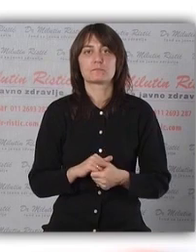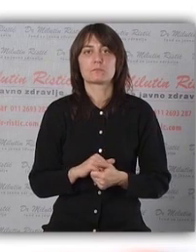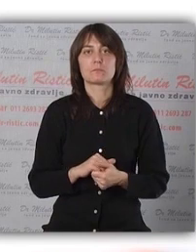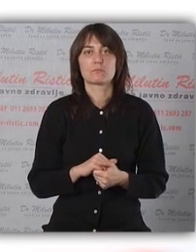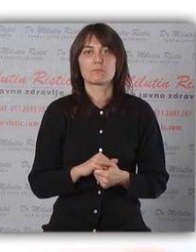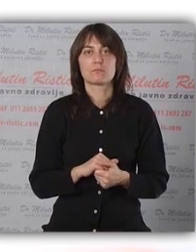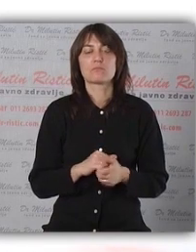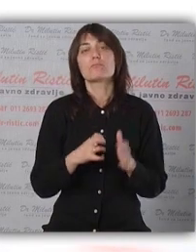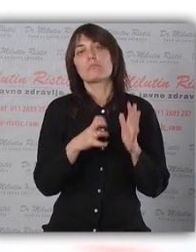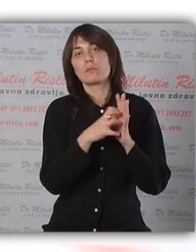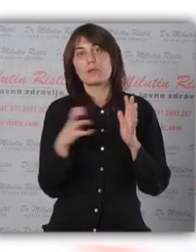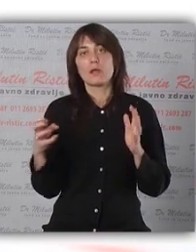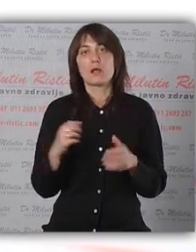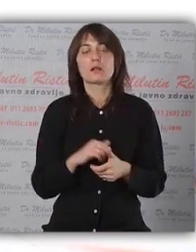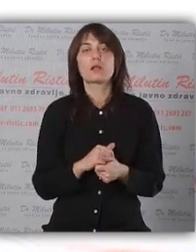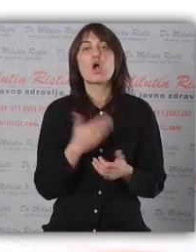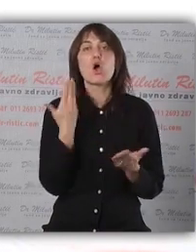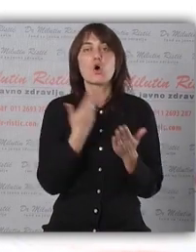zadovoljstva.